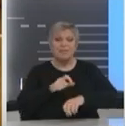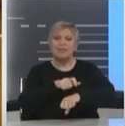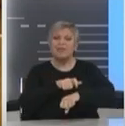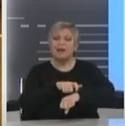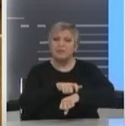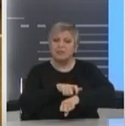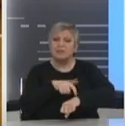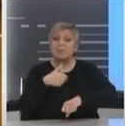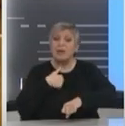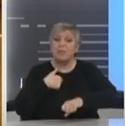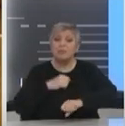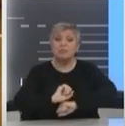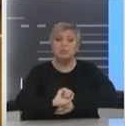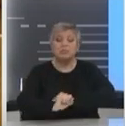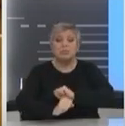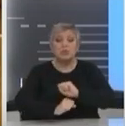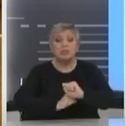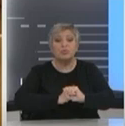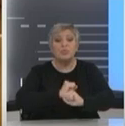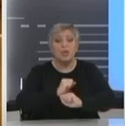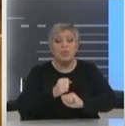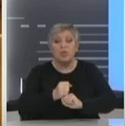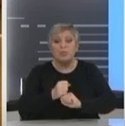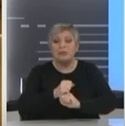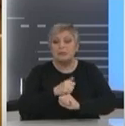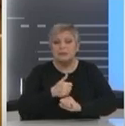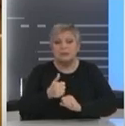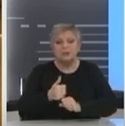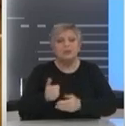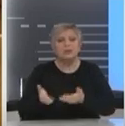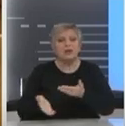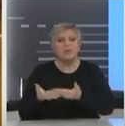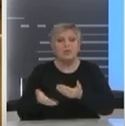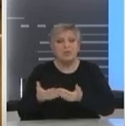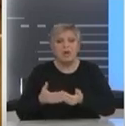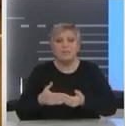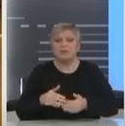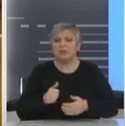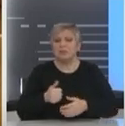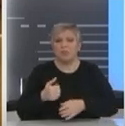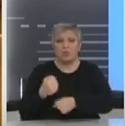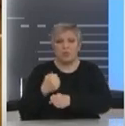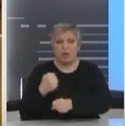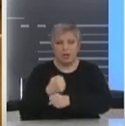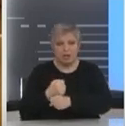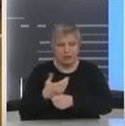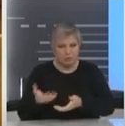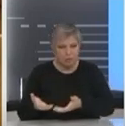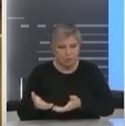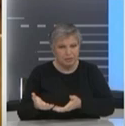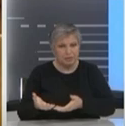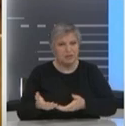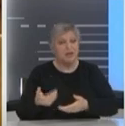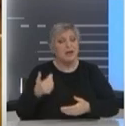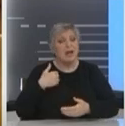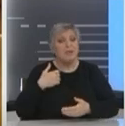να προσπαθούμε να προασπίζουμε το δικαίωμα του εργαζόμενου? Λαϊκισμός είναι για σας που δώσαμε κοντά στο